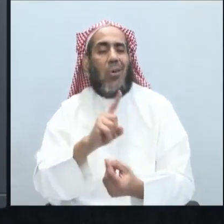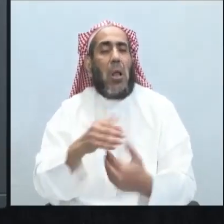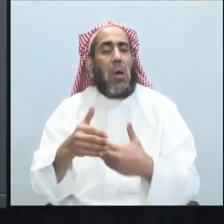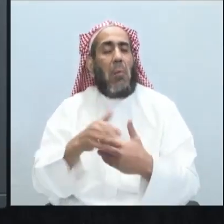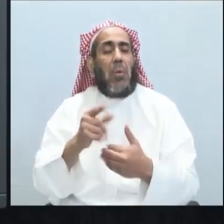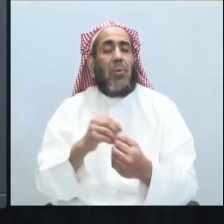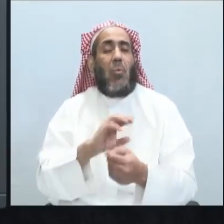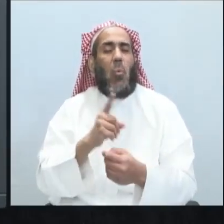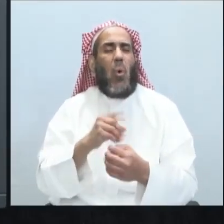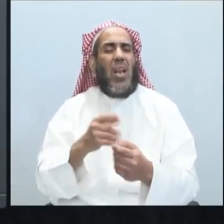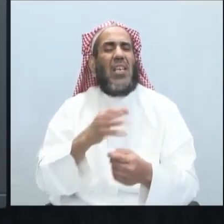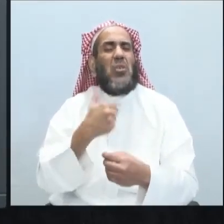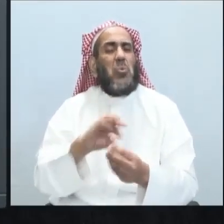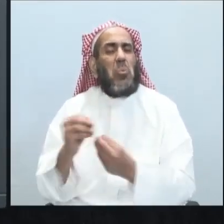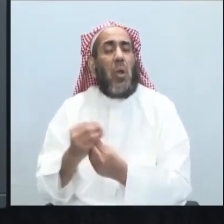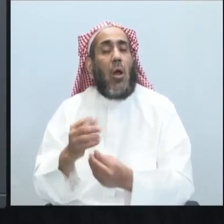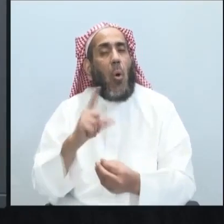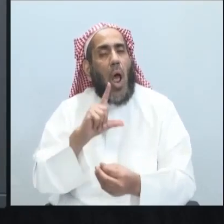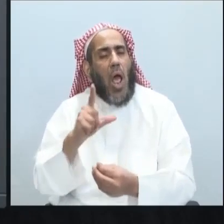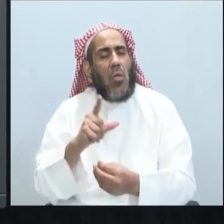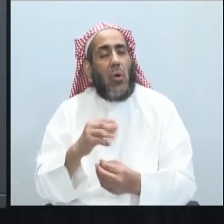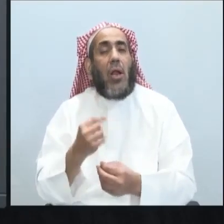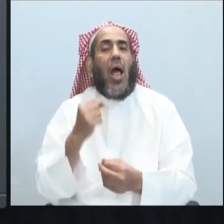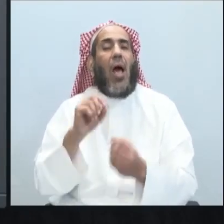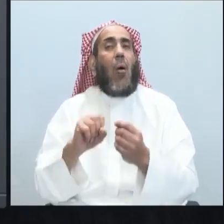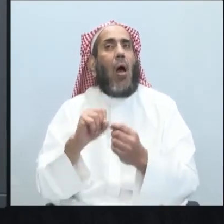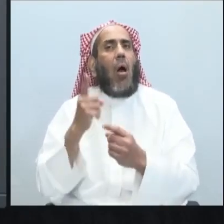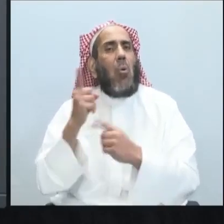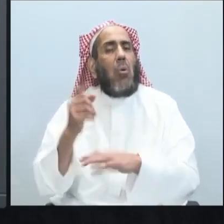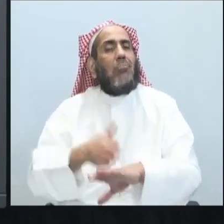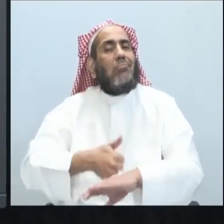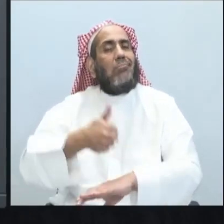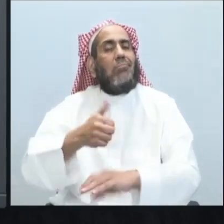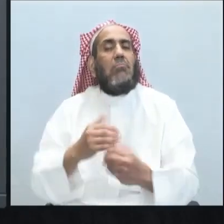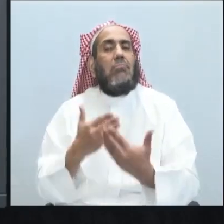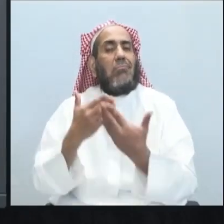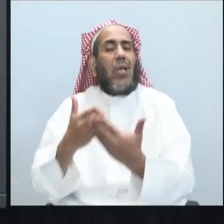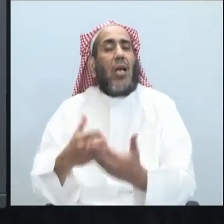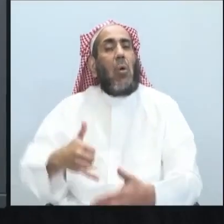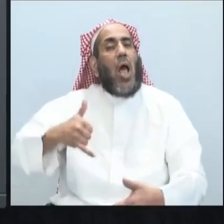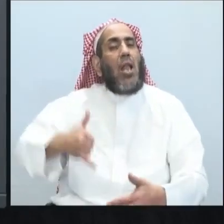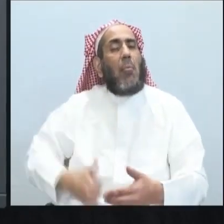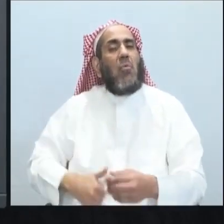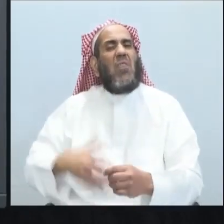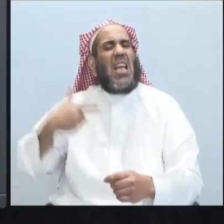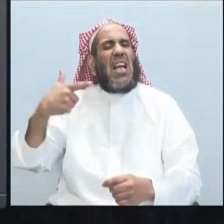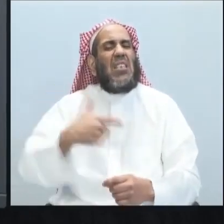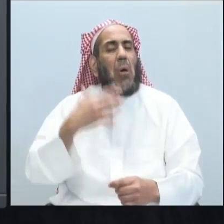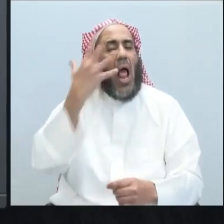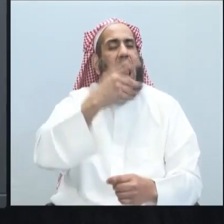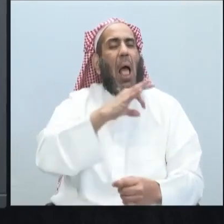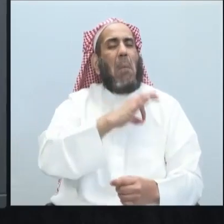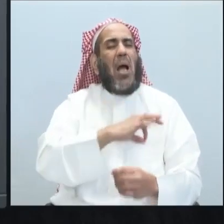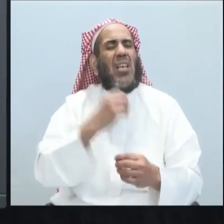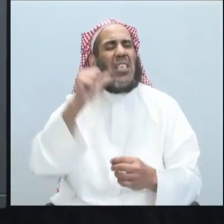منها باقتراب ولا جنس جنسي لكنه يذكر حسنه لهم كيف انهم ساعدوا ايضا اليمنيين في في غزو الاحباش ويقول غير نعمى لاهلها عند